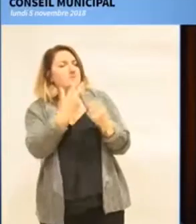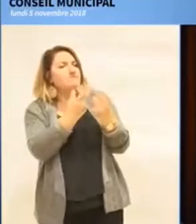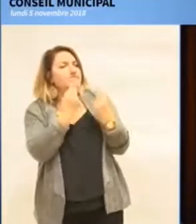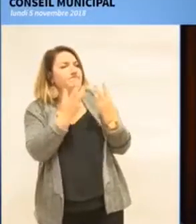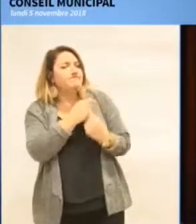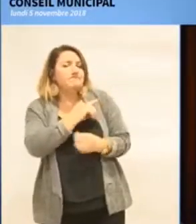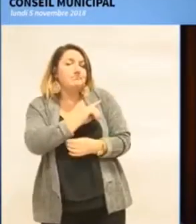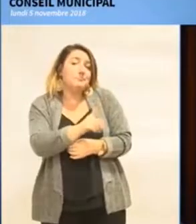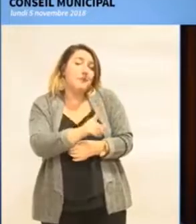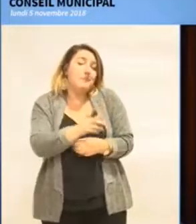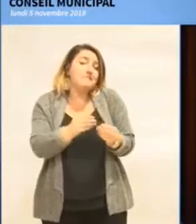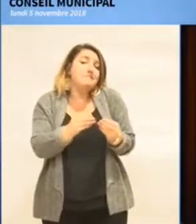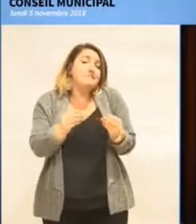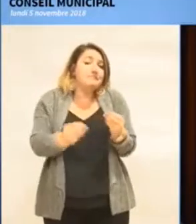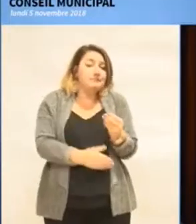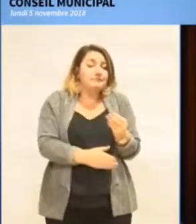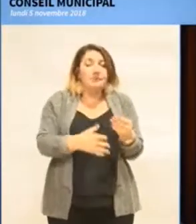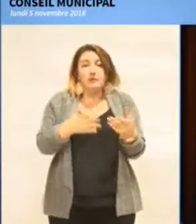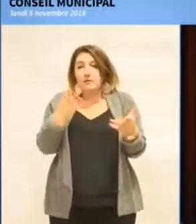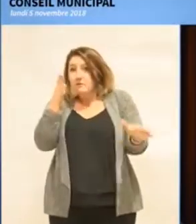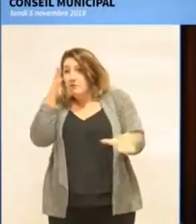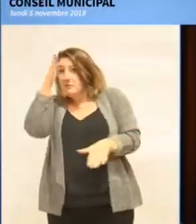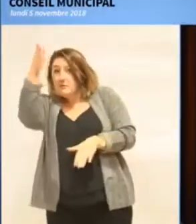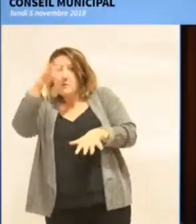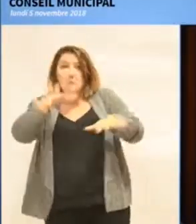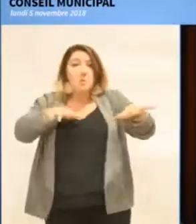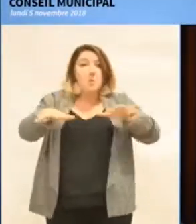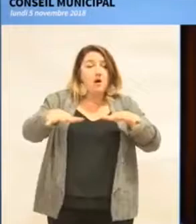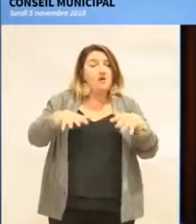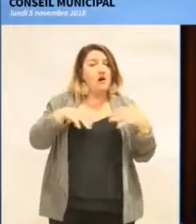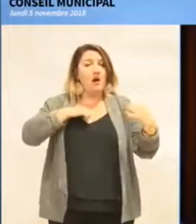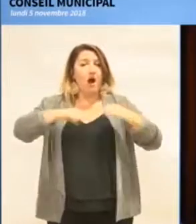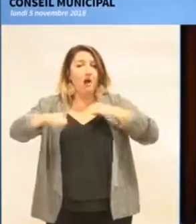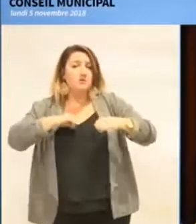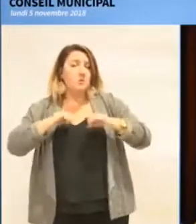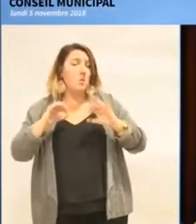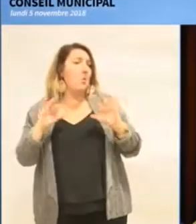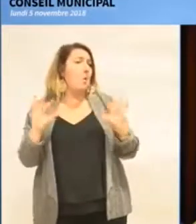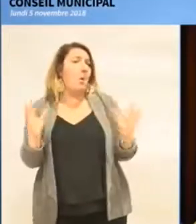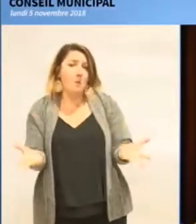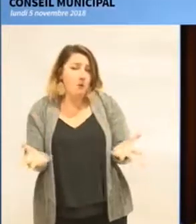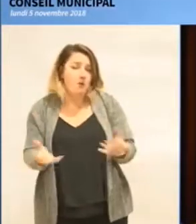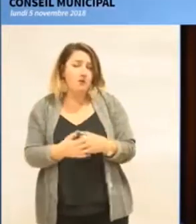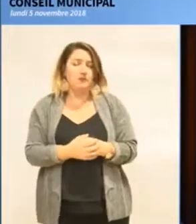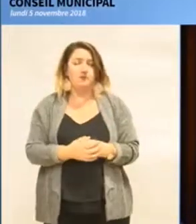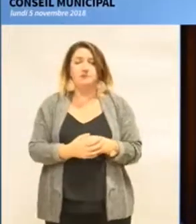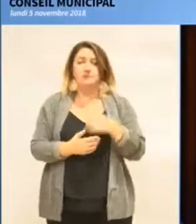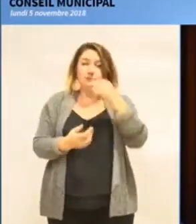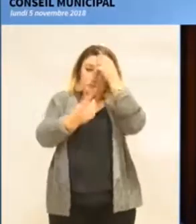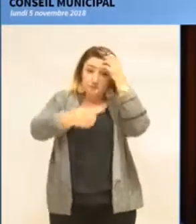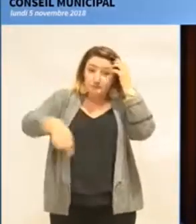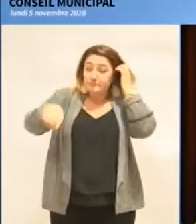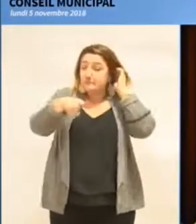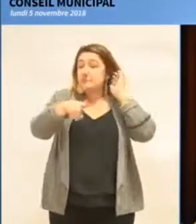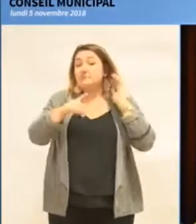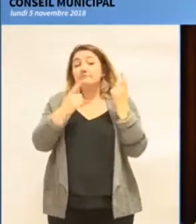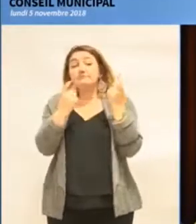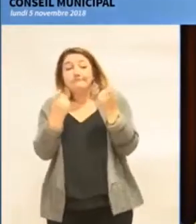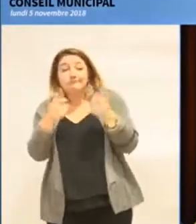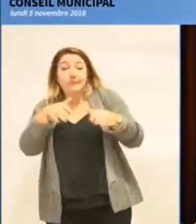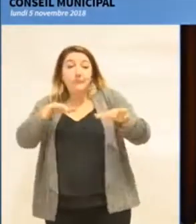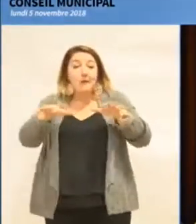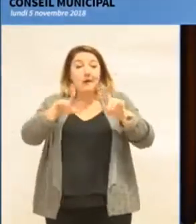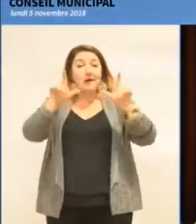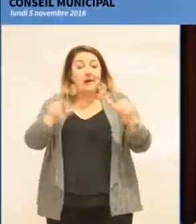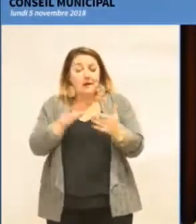tracer les perspectives en termes de moyens et d'actions. Vous agissez avec vos moyens sur le très